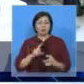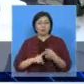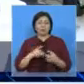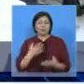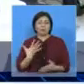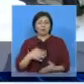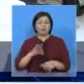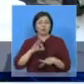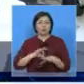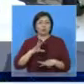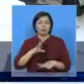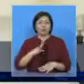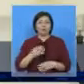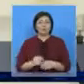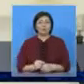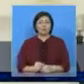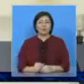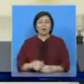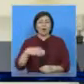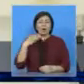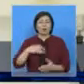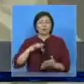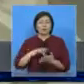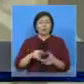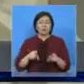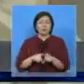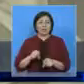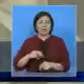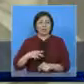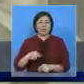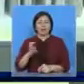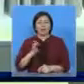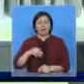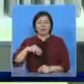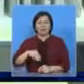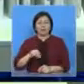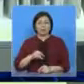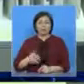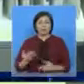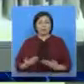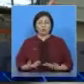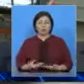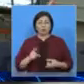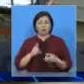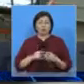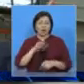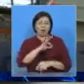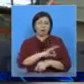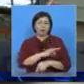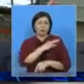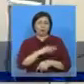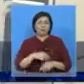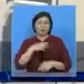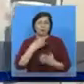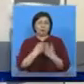Оның елуі дерттің симптомды түріне шалдыққан. Ақтөбе қаласымен қатар Алға, Әйтекебе, Темір ауданының тұрғындары да ауырып, дене қызуы